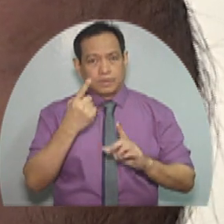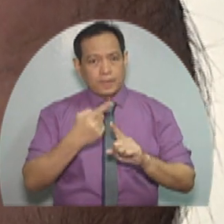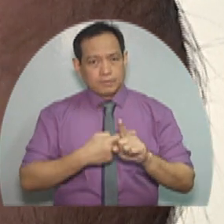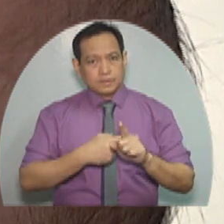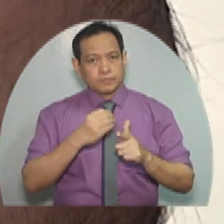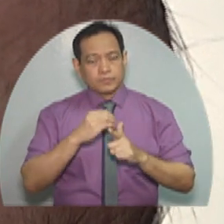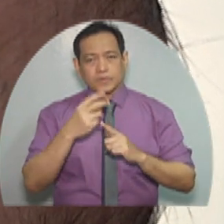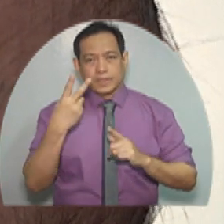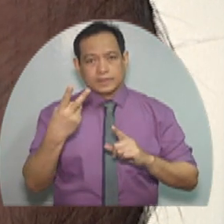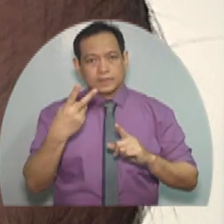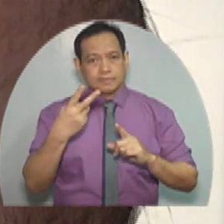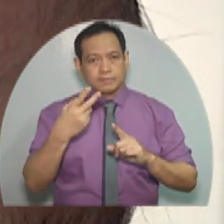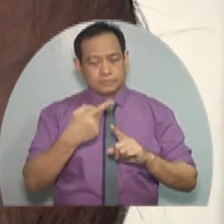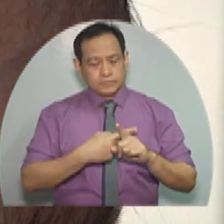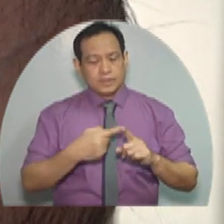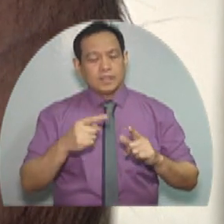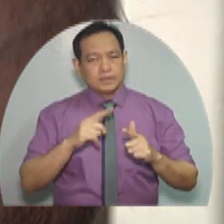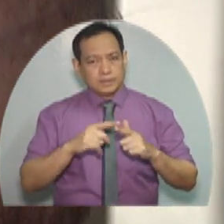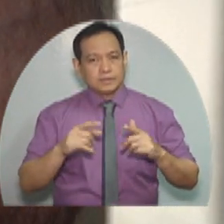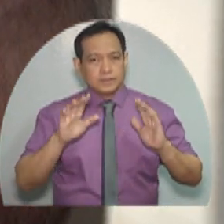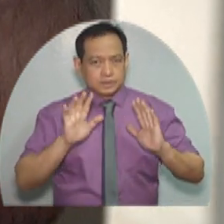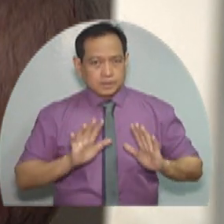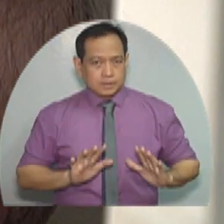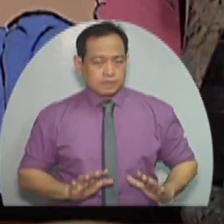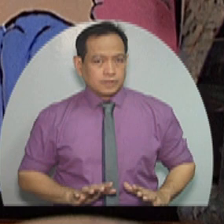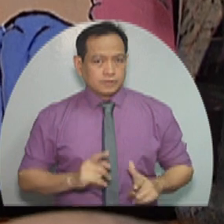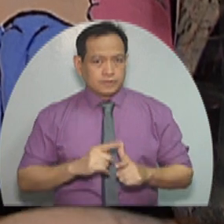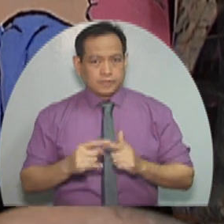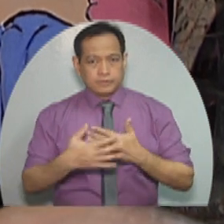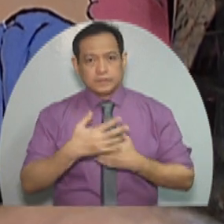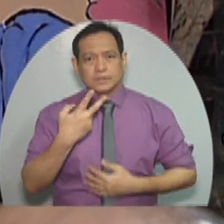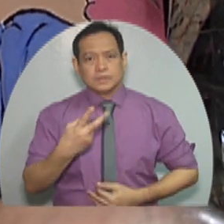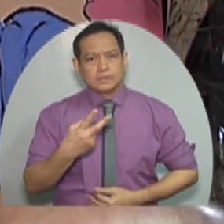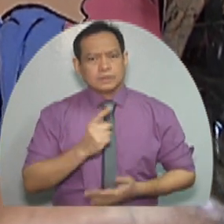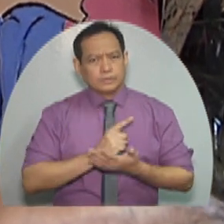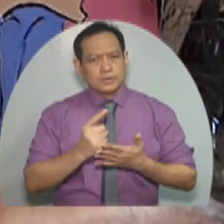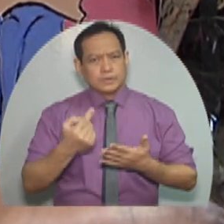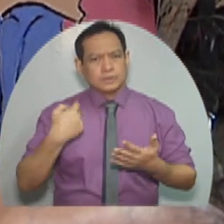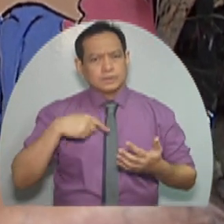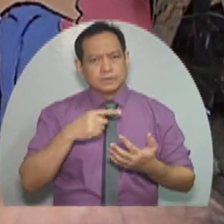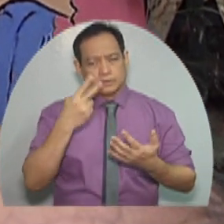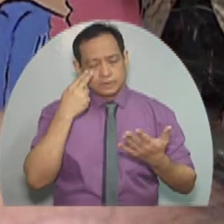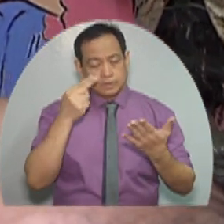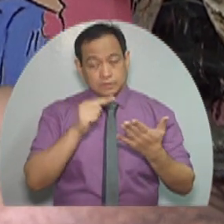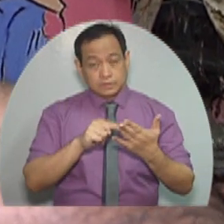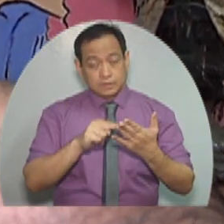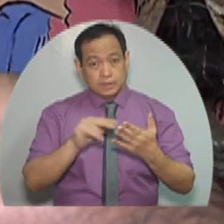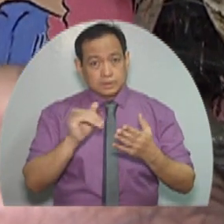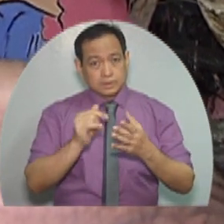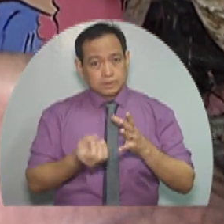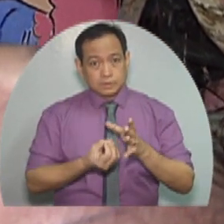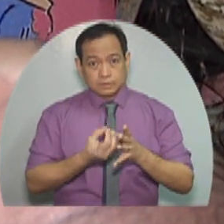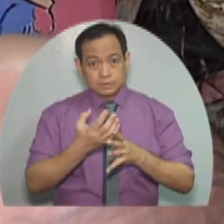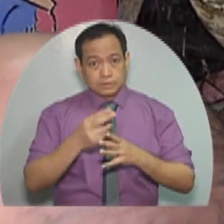1 month, kaya 2 months. Kumalma po ako. After 2 weeks po nun, napansin namin parang lumalaki yung ulo